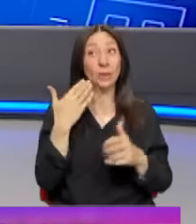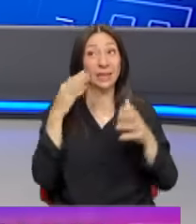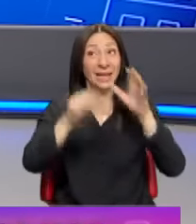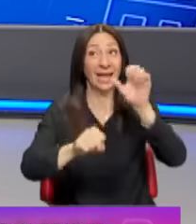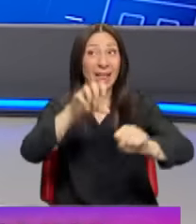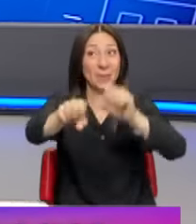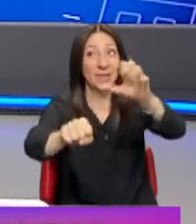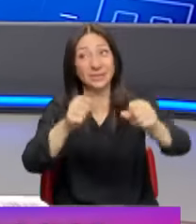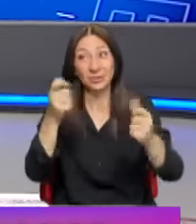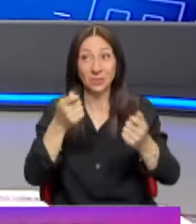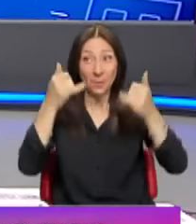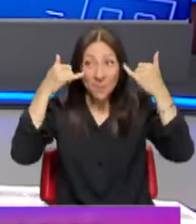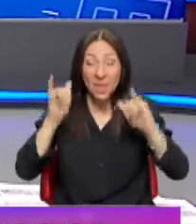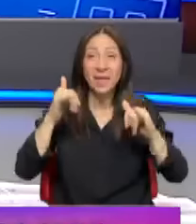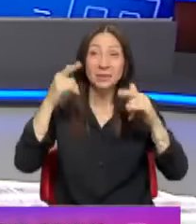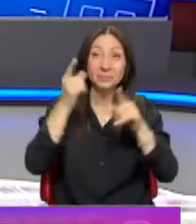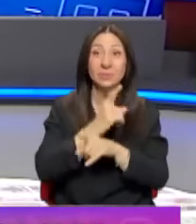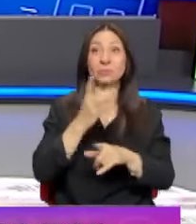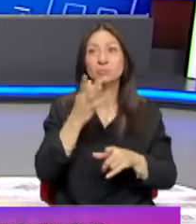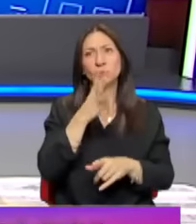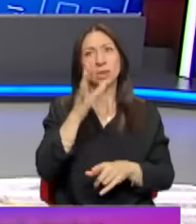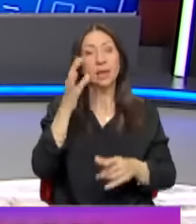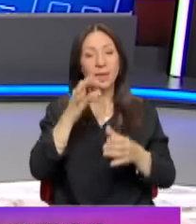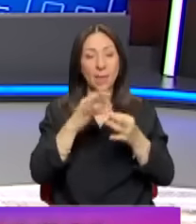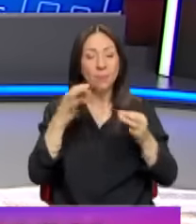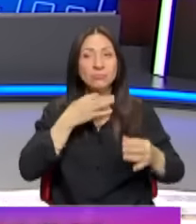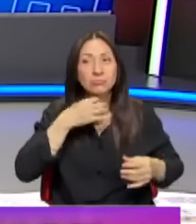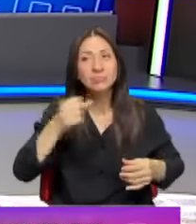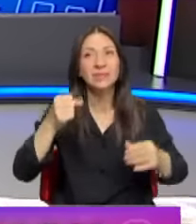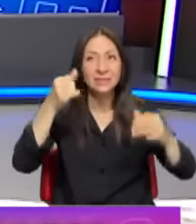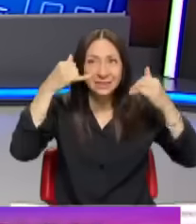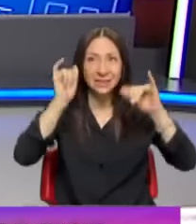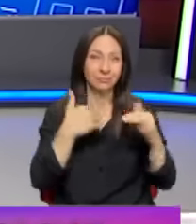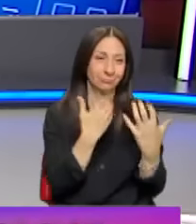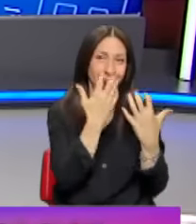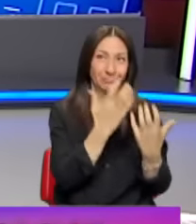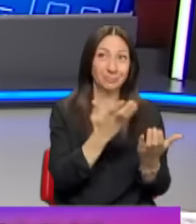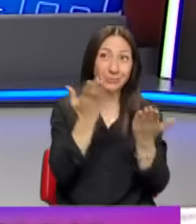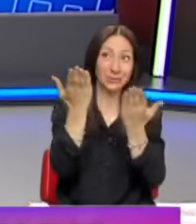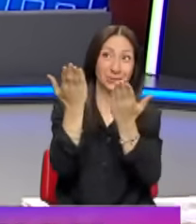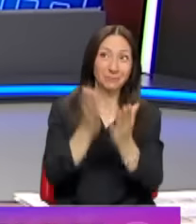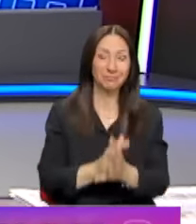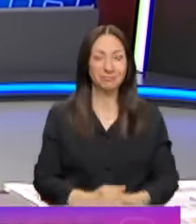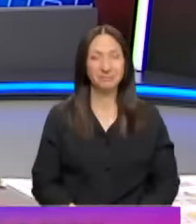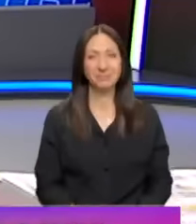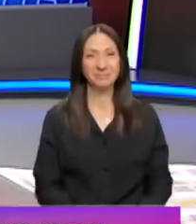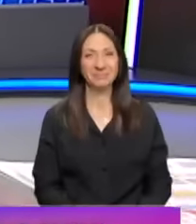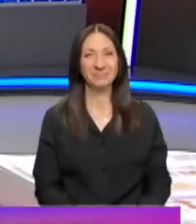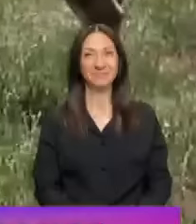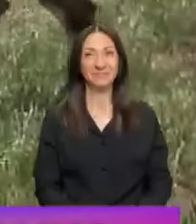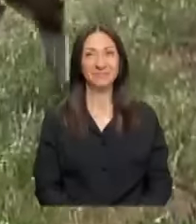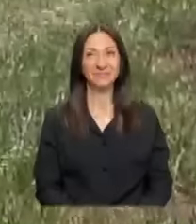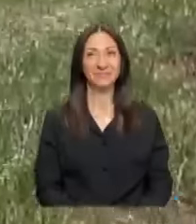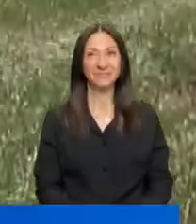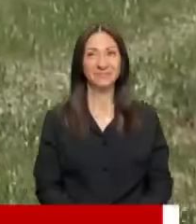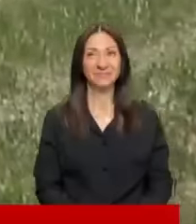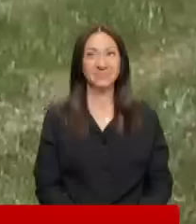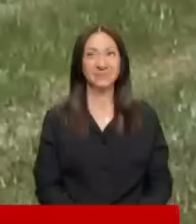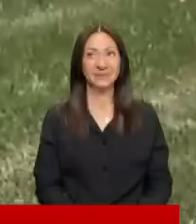yakalamaya çalışalım. Kuşkusuz ki biz ipini koparıp kaçan dananın tarafını tutarız. Buyursunlar. Hadi